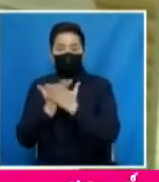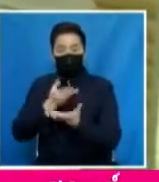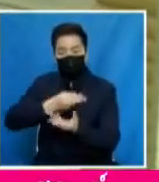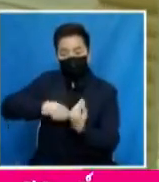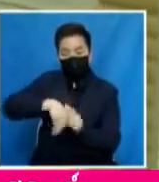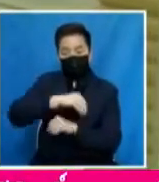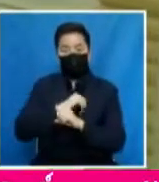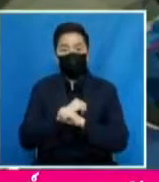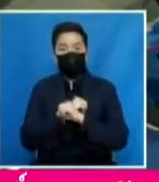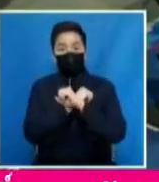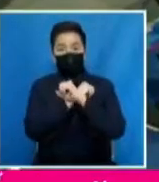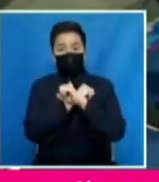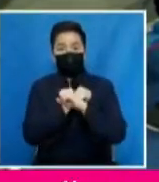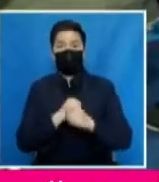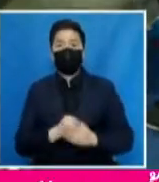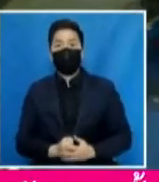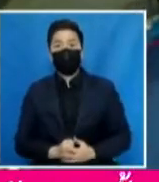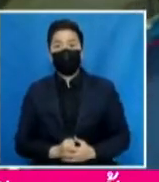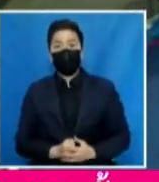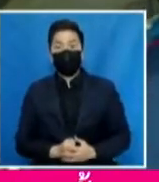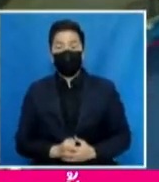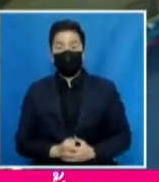อกเงิน